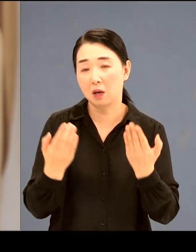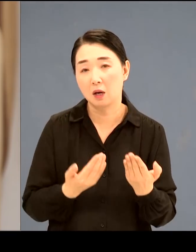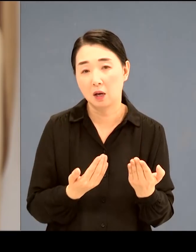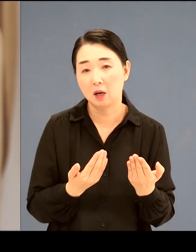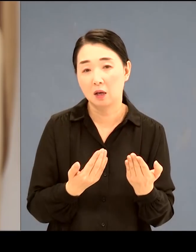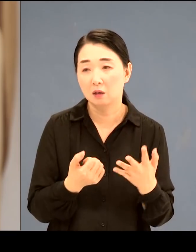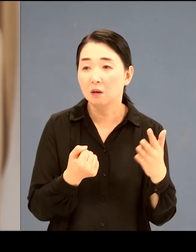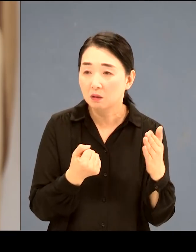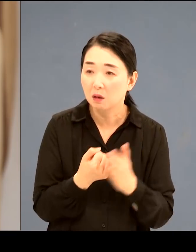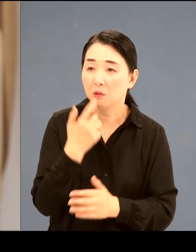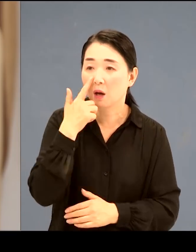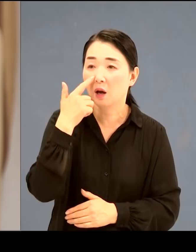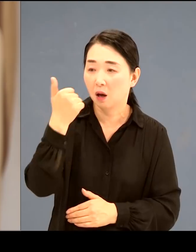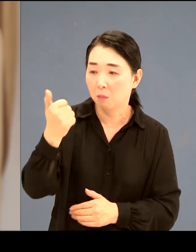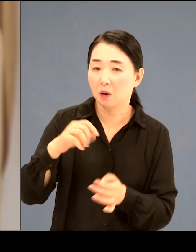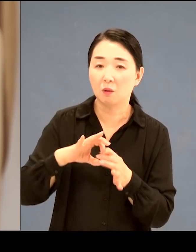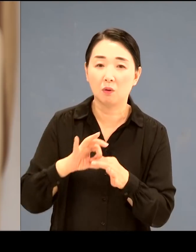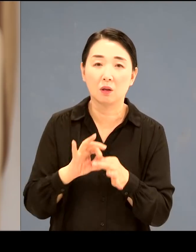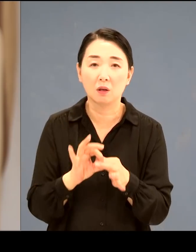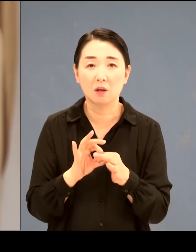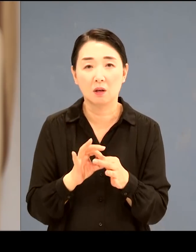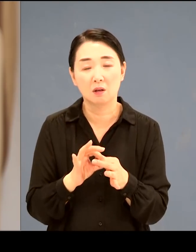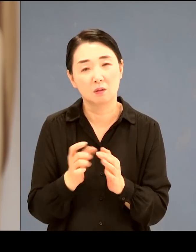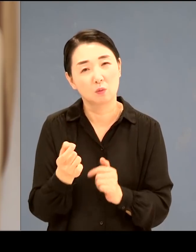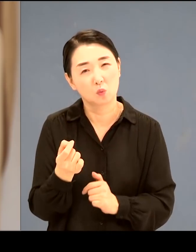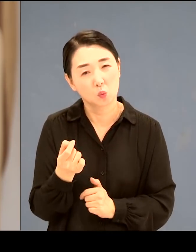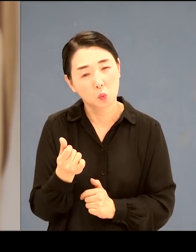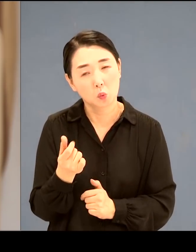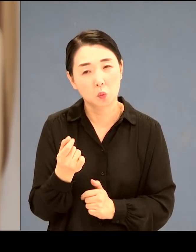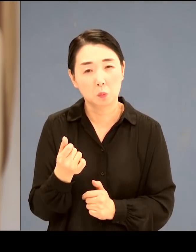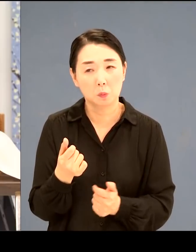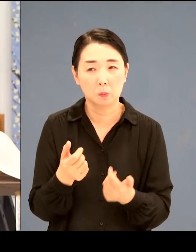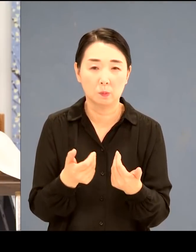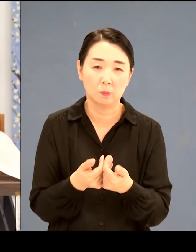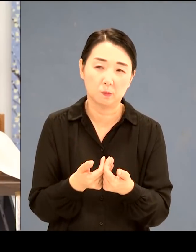그것들로 인해서 아빠하고의 관계가 약간 이렇게